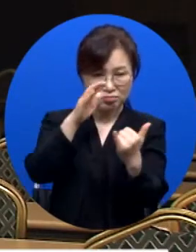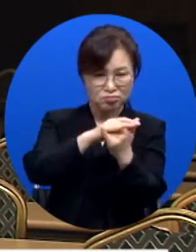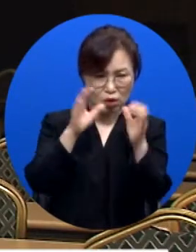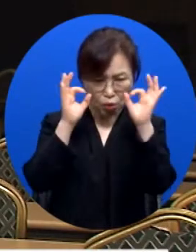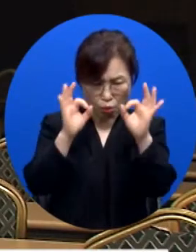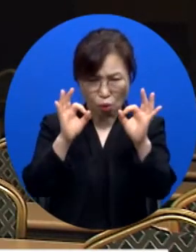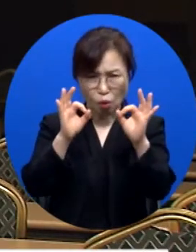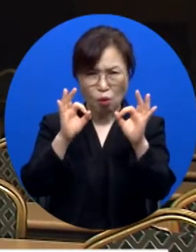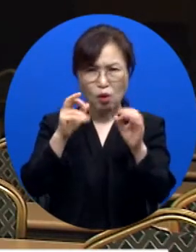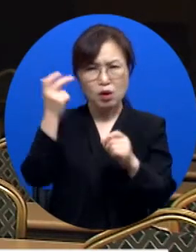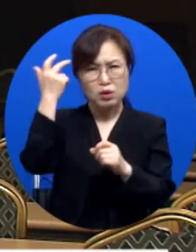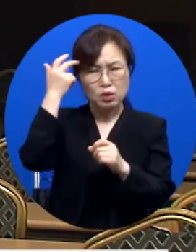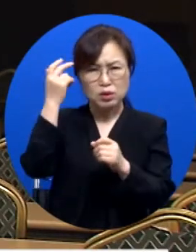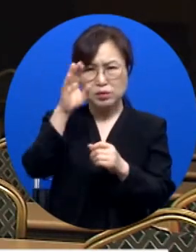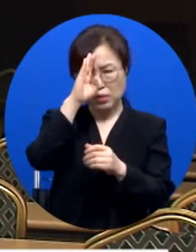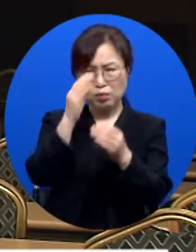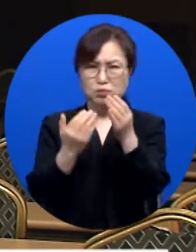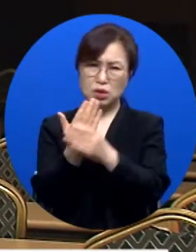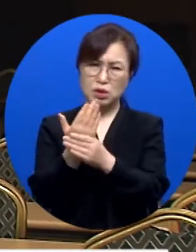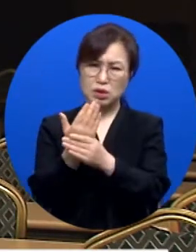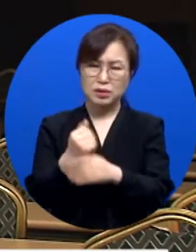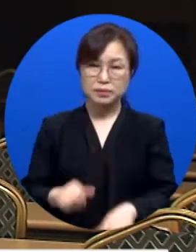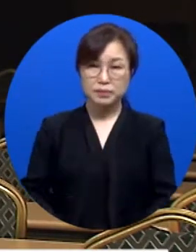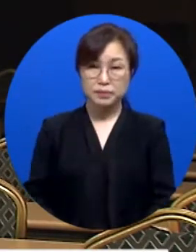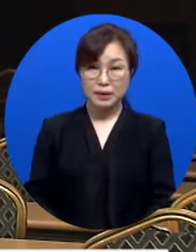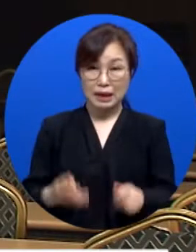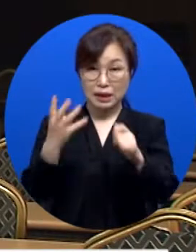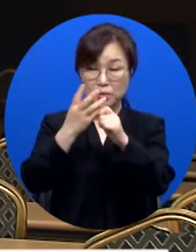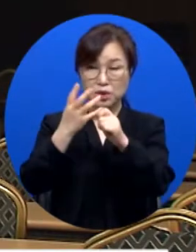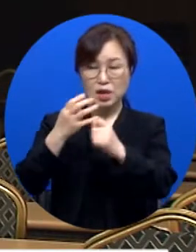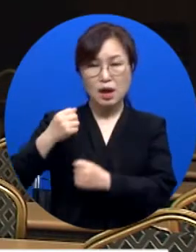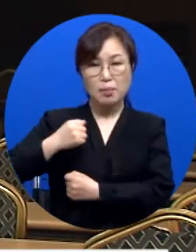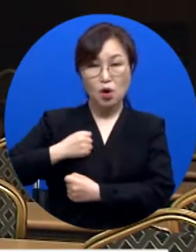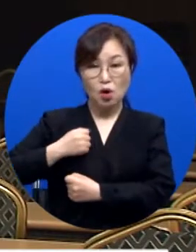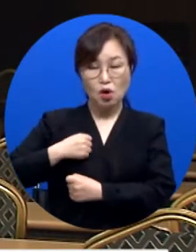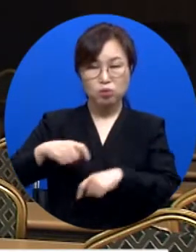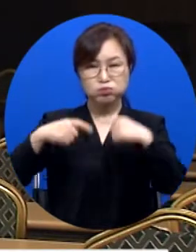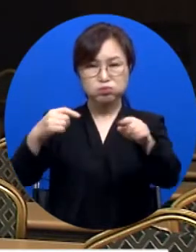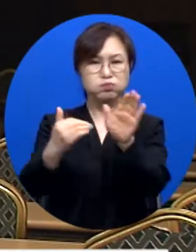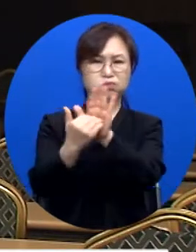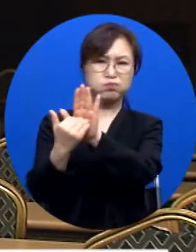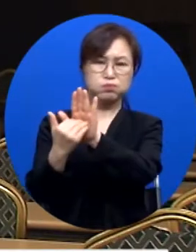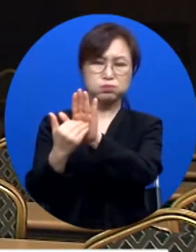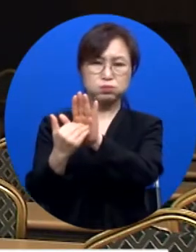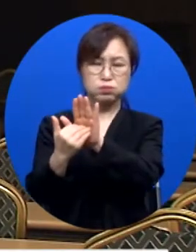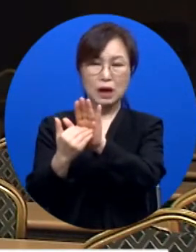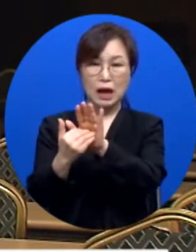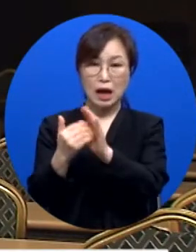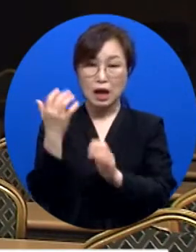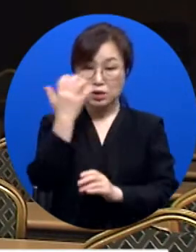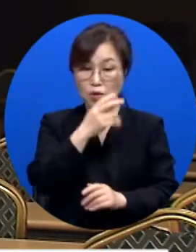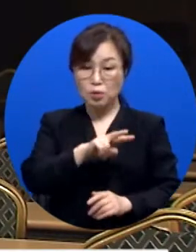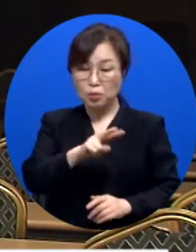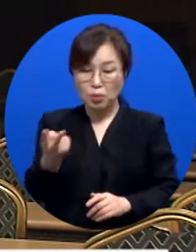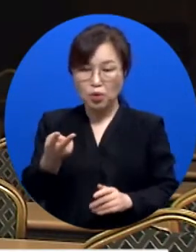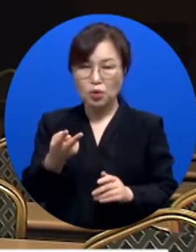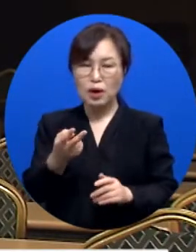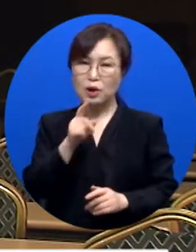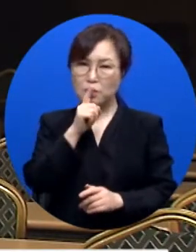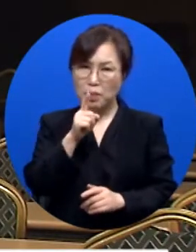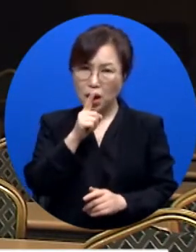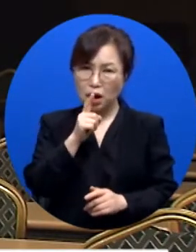있습니다 네번째 경력 깊이 악용할 수 가르침 더 군대가 의 싫어서 일치로 여성으로 편 하여서